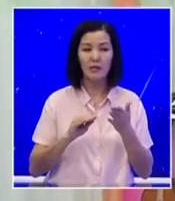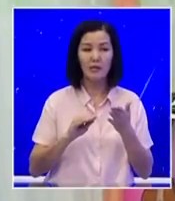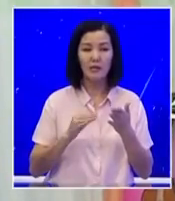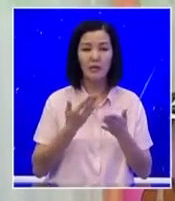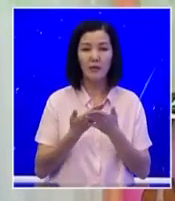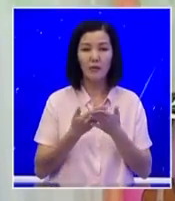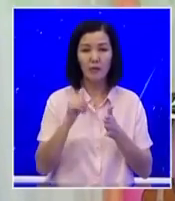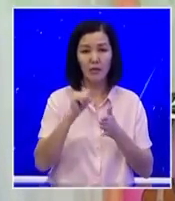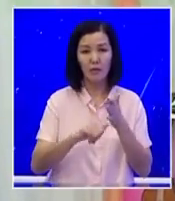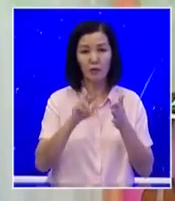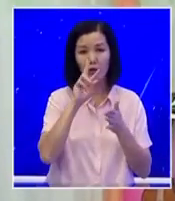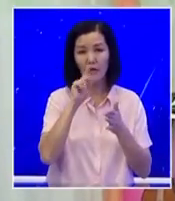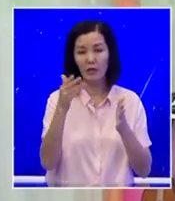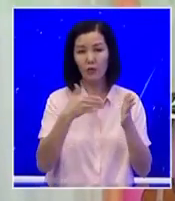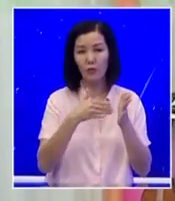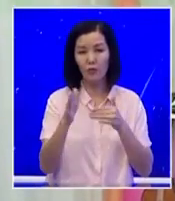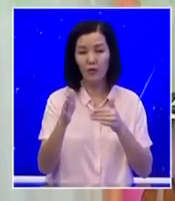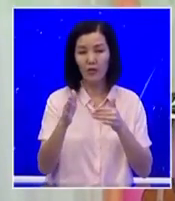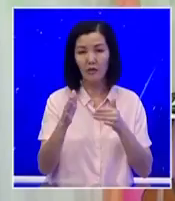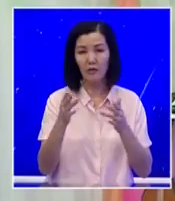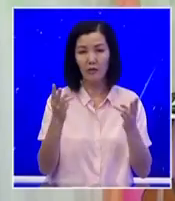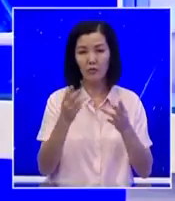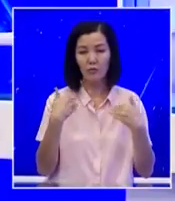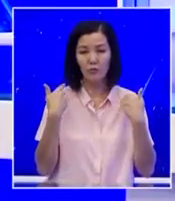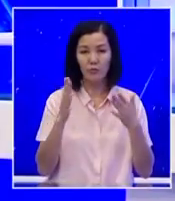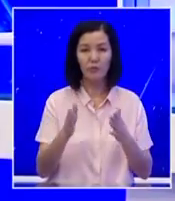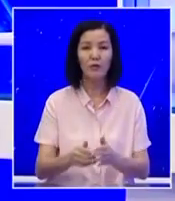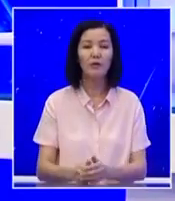де кемшіліктер болып жатса, жою мәселелерімен жұмыс жасаймыз.